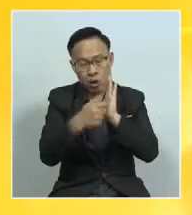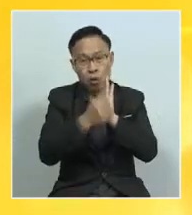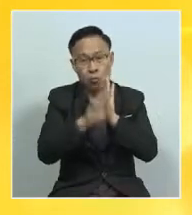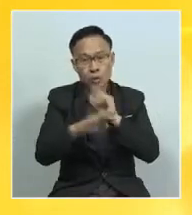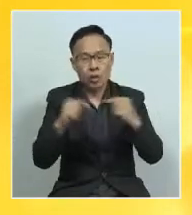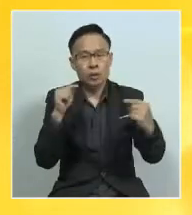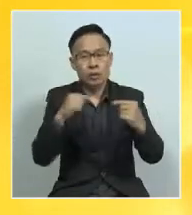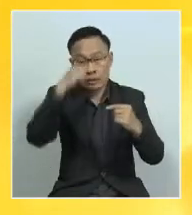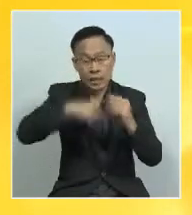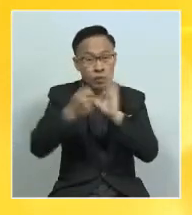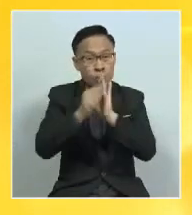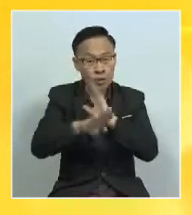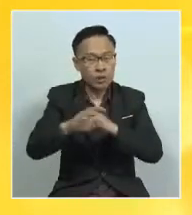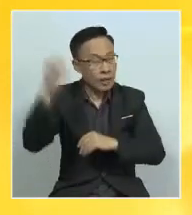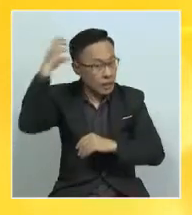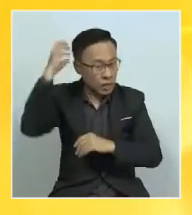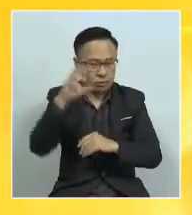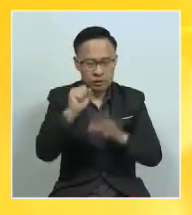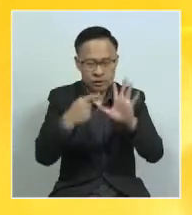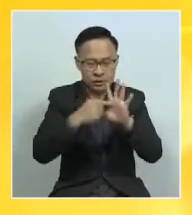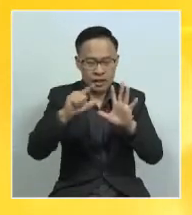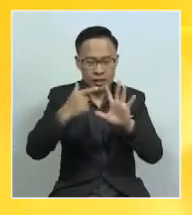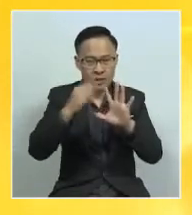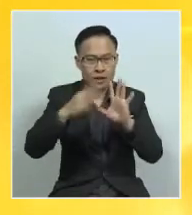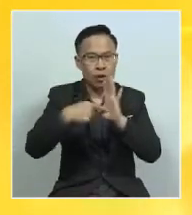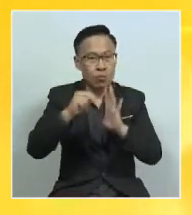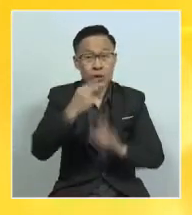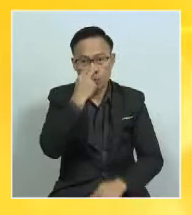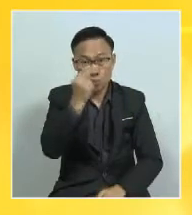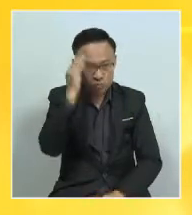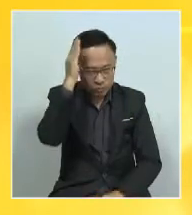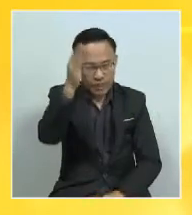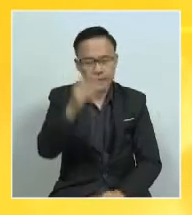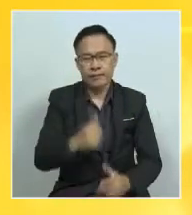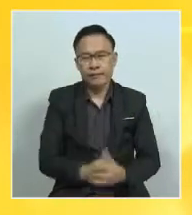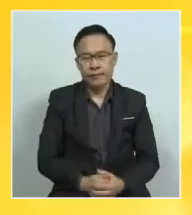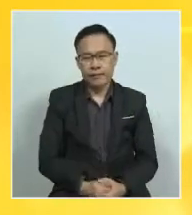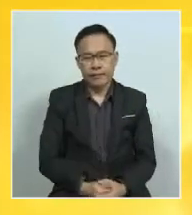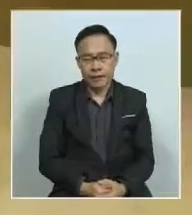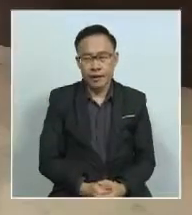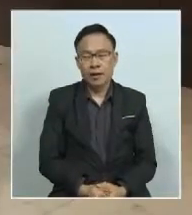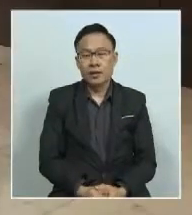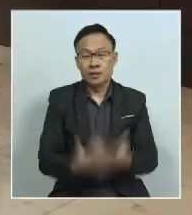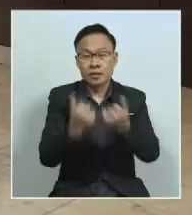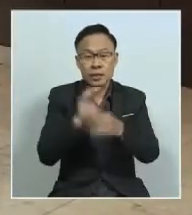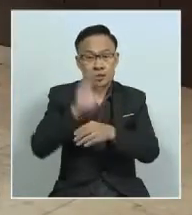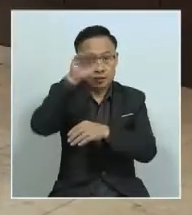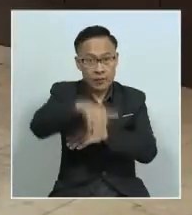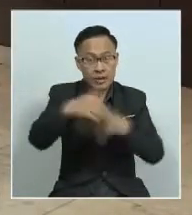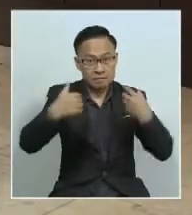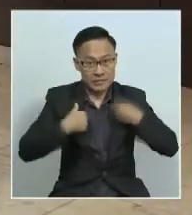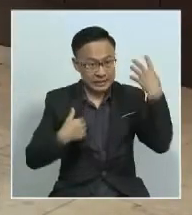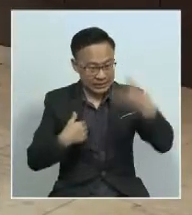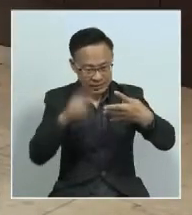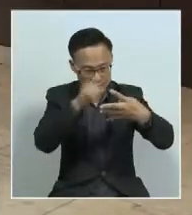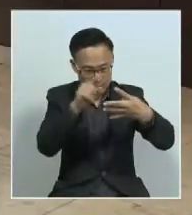ารวันติดตามกันได้ต่อเนื่องเลยว่าแห่งที่6จะเกิดขึ้นอีกในไม่ช้านี้ค่ะ ทบทวนให้คุณผู้ชมคุณผู้ฟังทราบนิดหนึ่งนะครับว่าเรามีมา